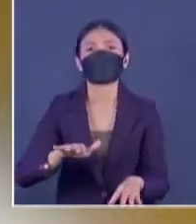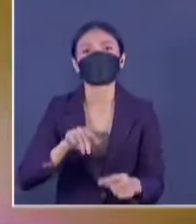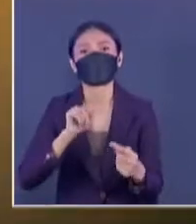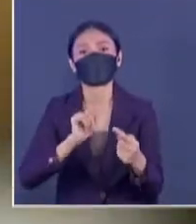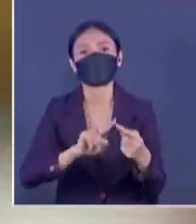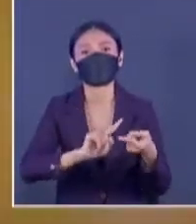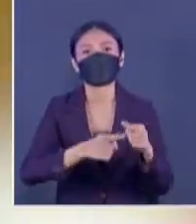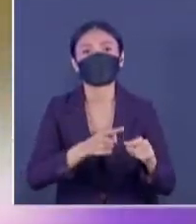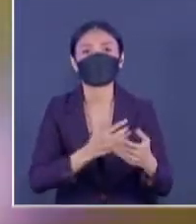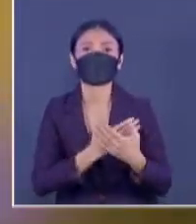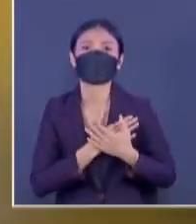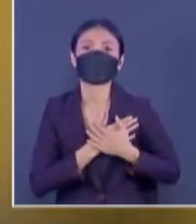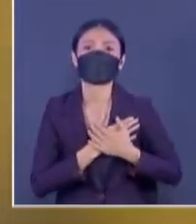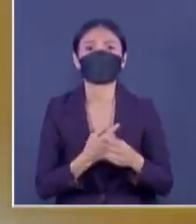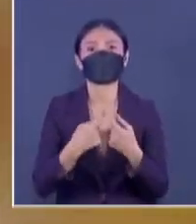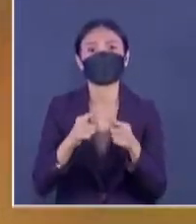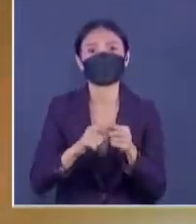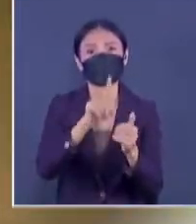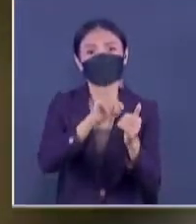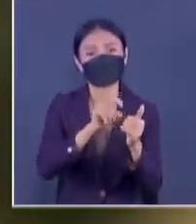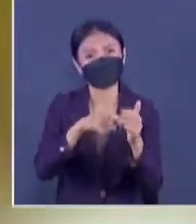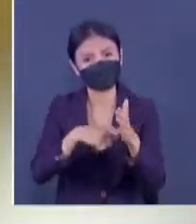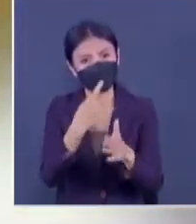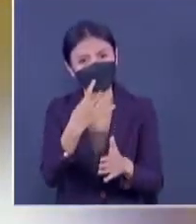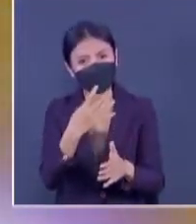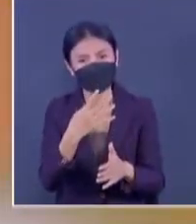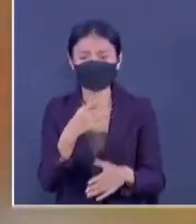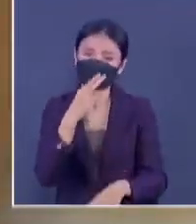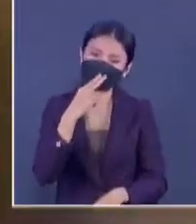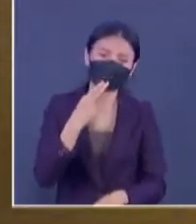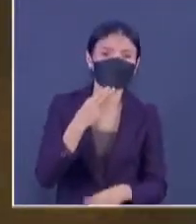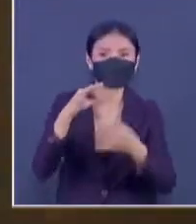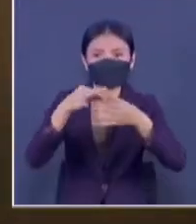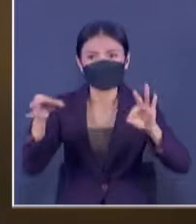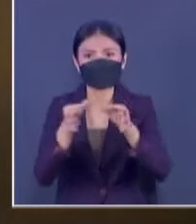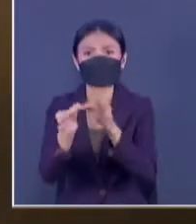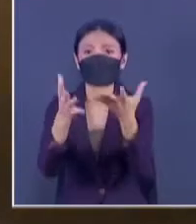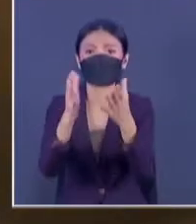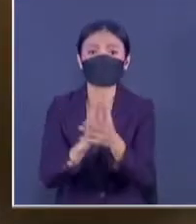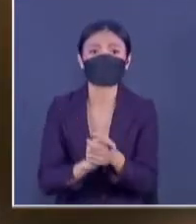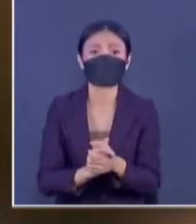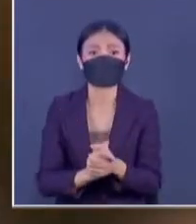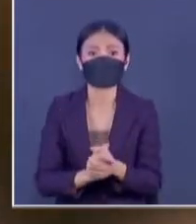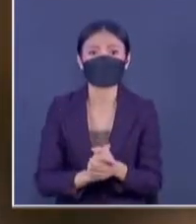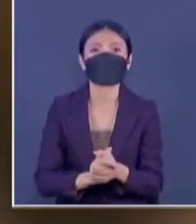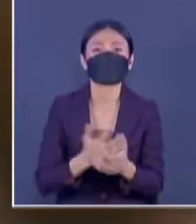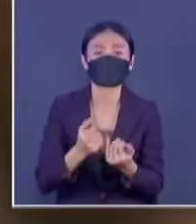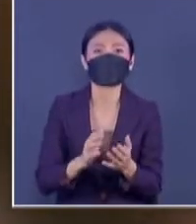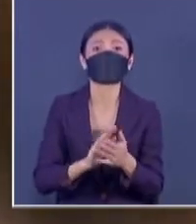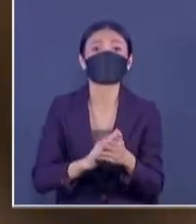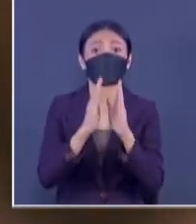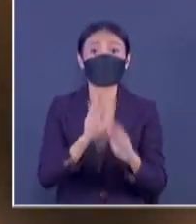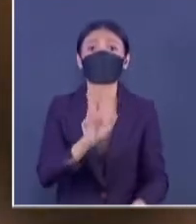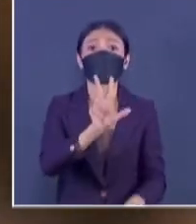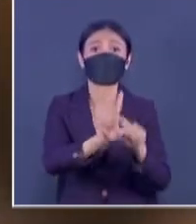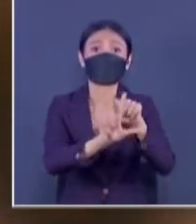ได้ระบุถึงสาเหตุการเสียชีวิตที่แน่ชัดค่ะสำหรับซาร่าแดชนั้นนะคะได้ร่วมกับแพตตี้ลาเบลและโนนาเฮนดริกส์ก่